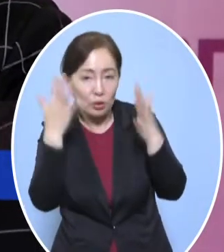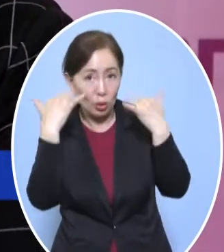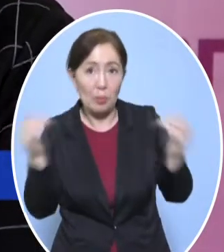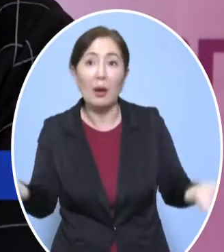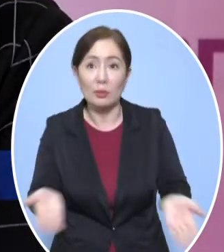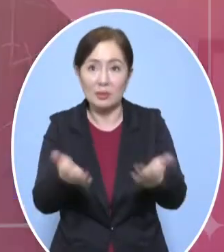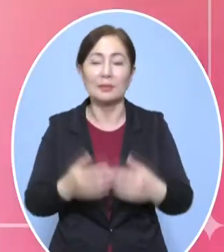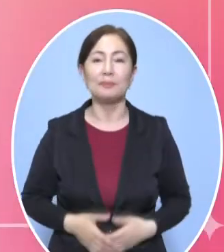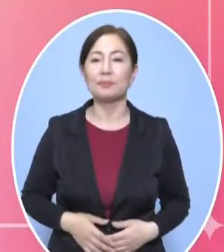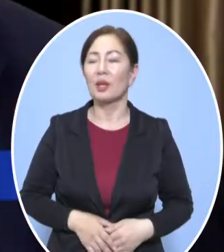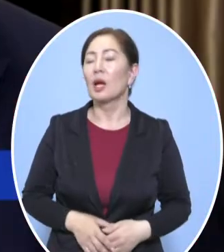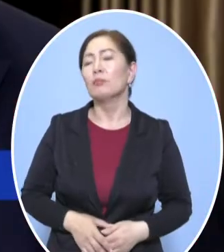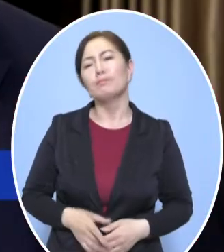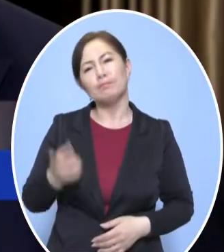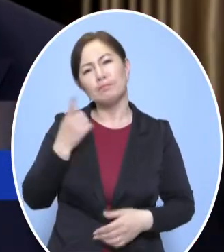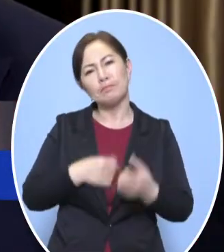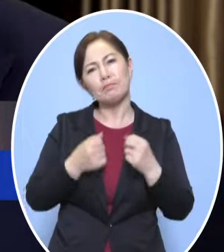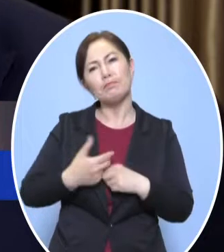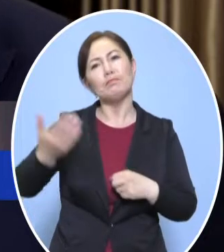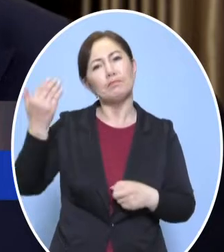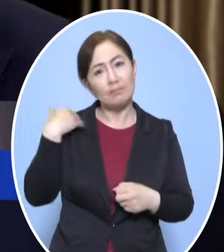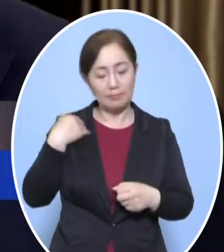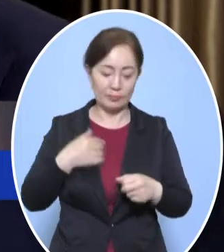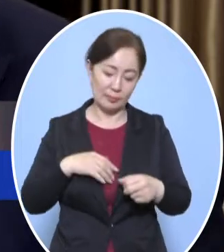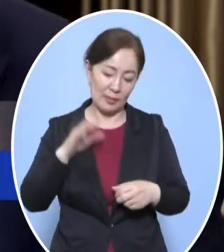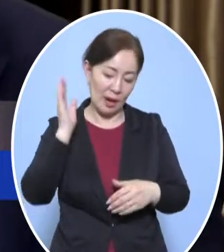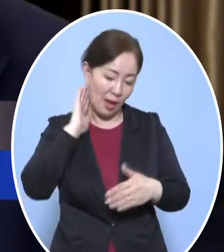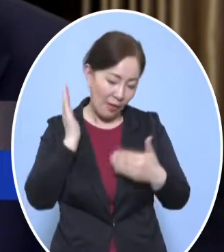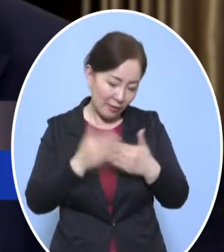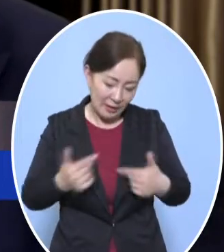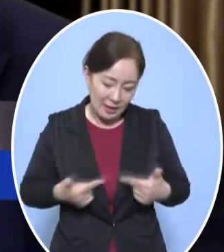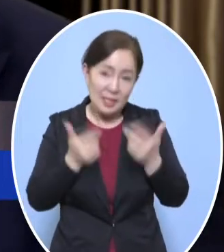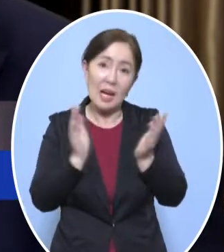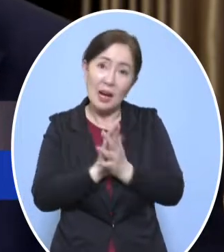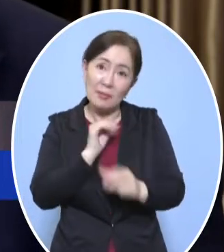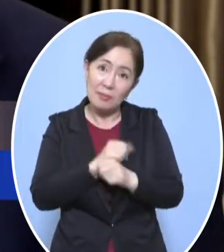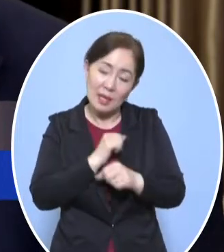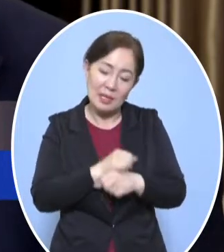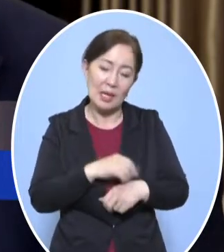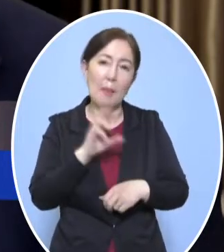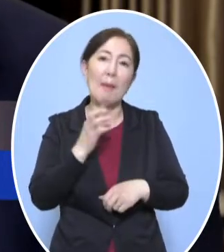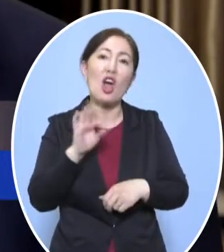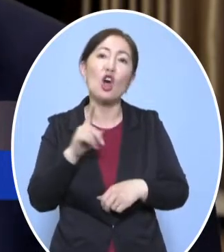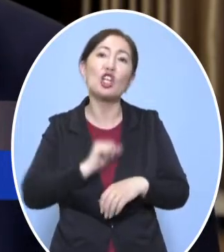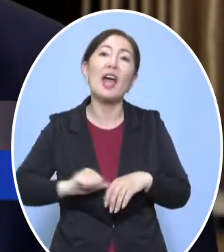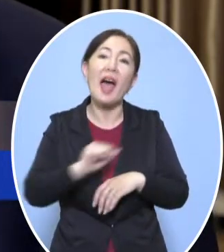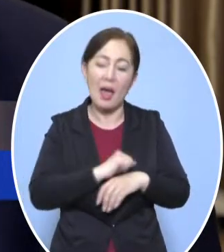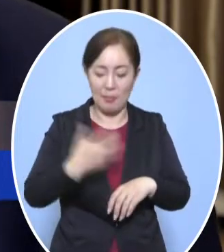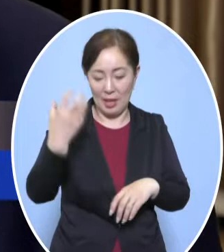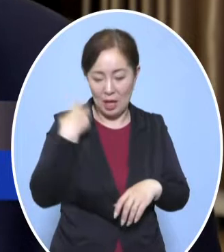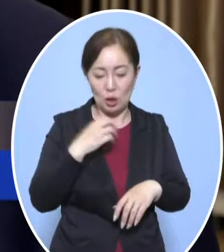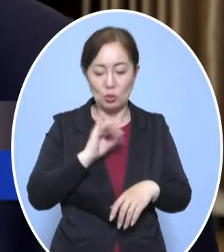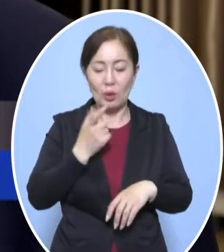бол зохион байгуулж ажилласан байгаа. 2 жилээс эхлээд авлигаас хамт ажиллаад Баруун Уд аймаг бол Баянөлгийн аймгийн